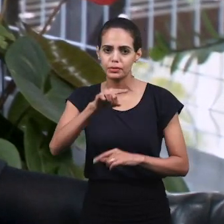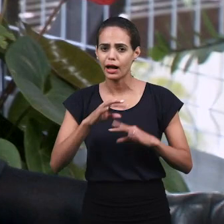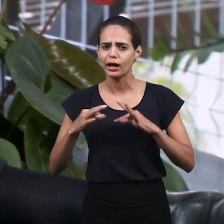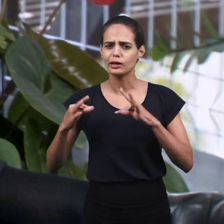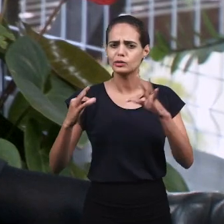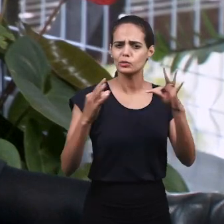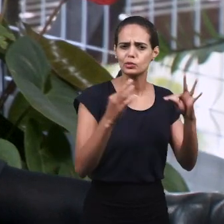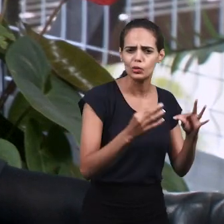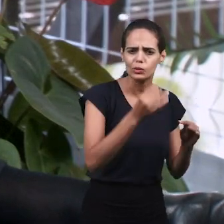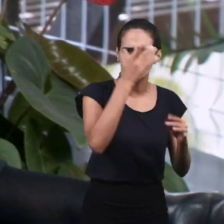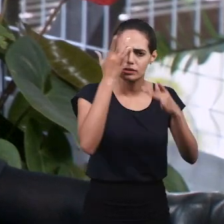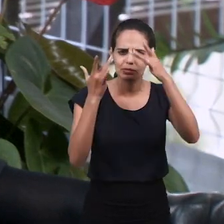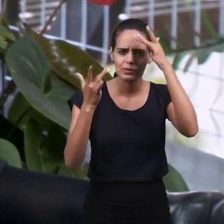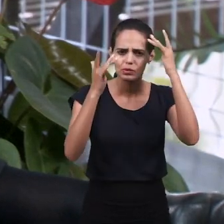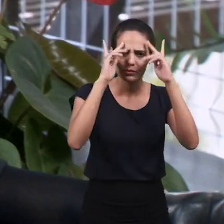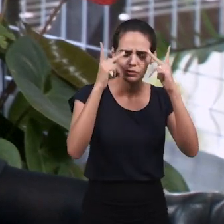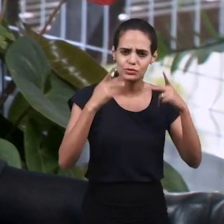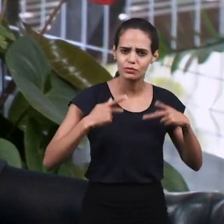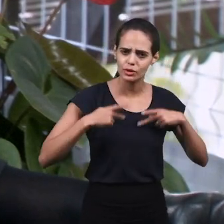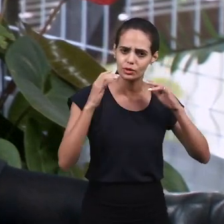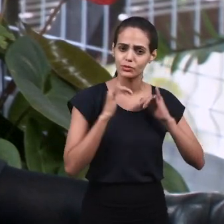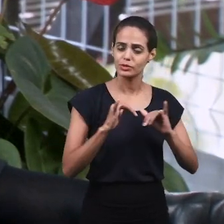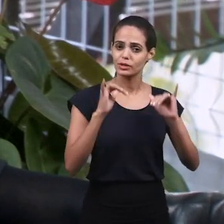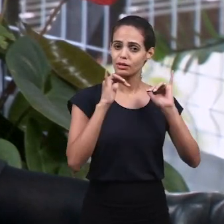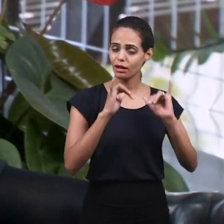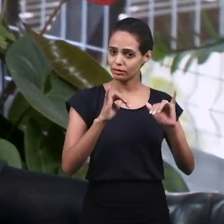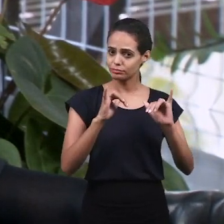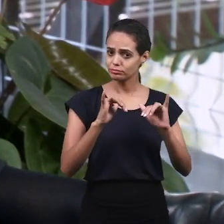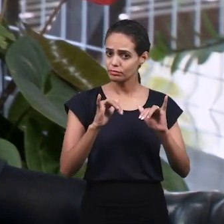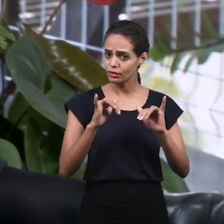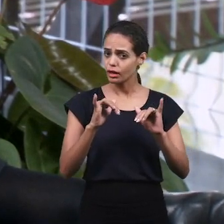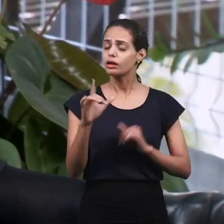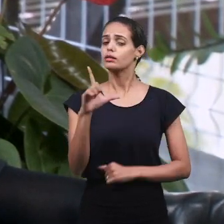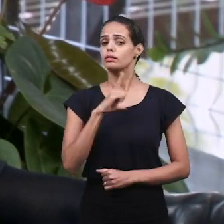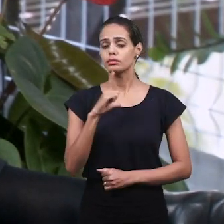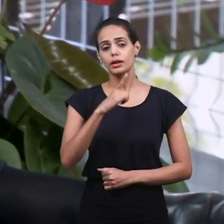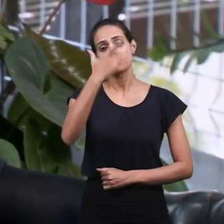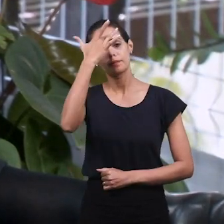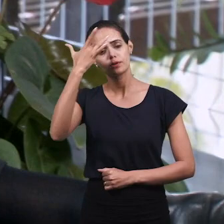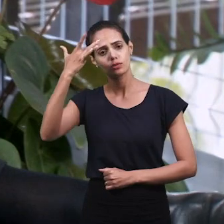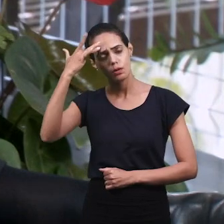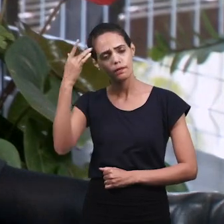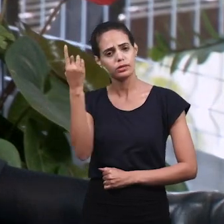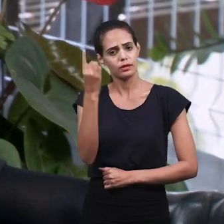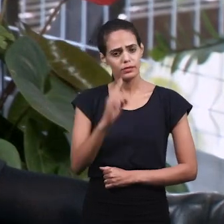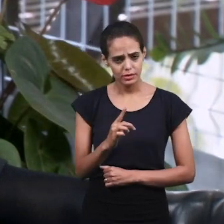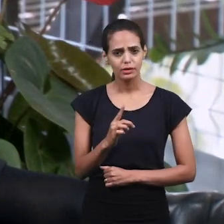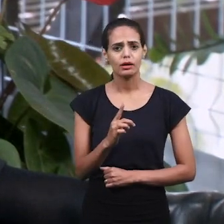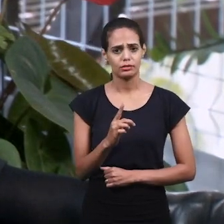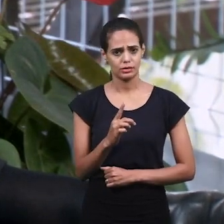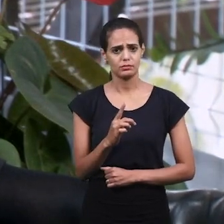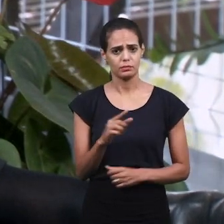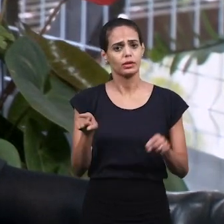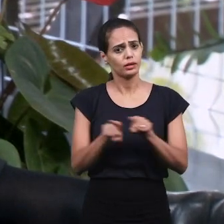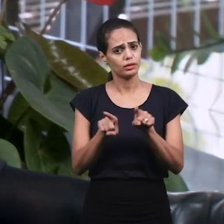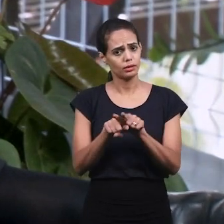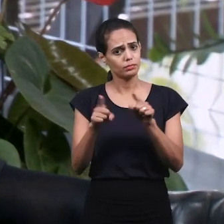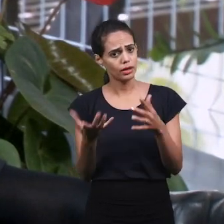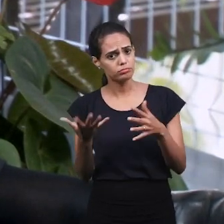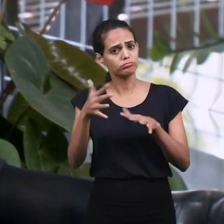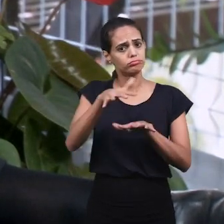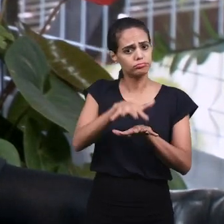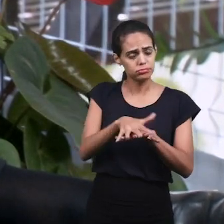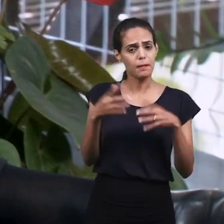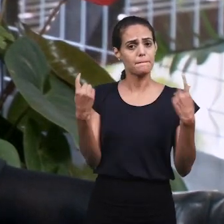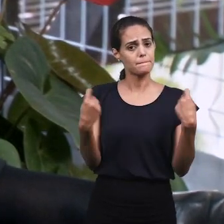la créature. Nous convoque même. Et par rapport à ces personnes qui ont un handicap, elles aussi,